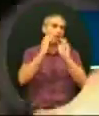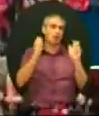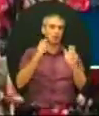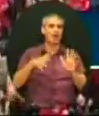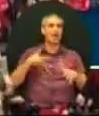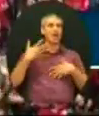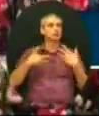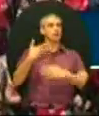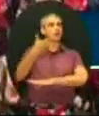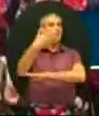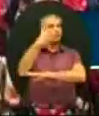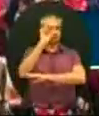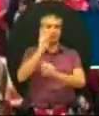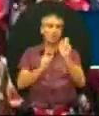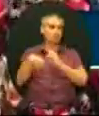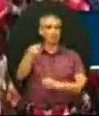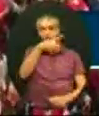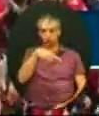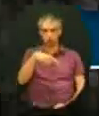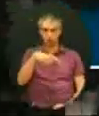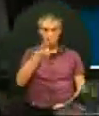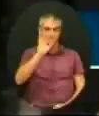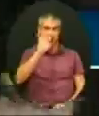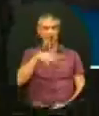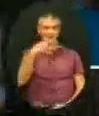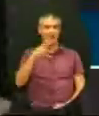הרגשות הלאומיים של התושבים הקטלונים,